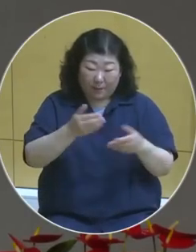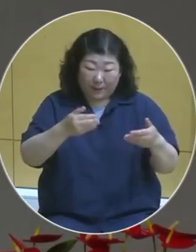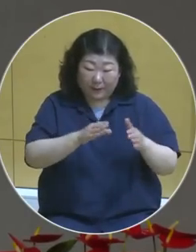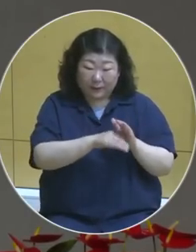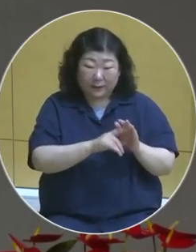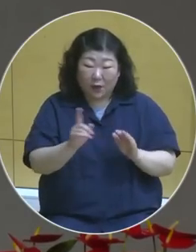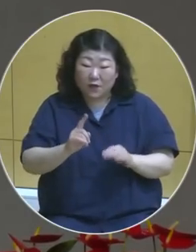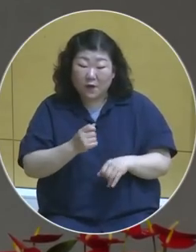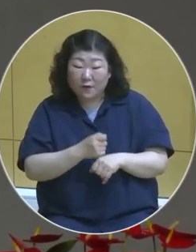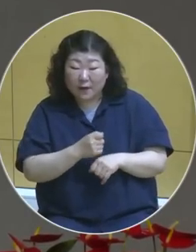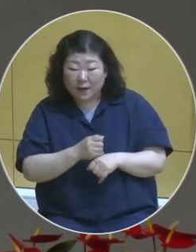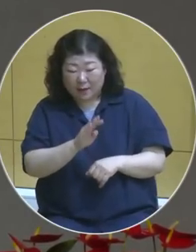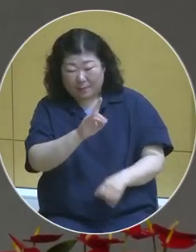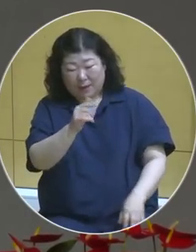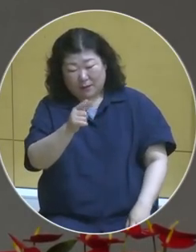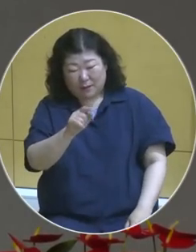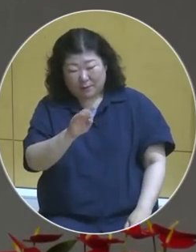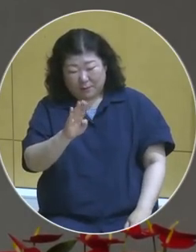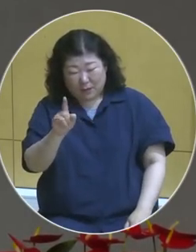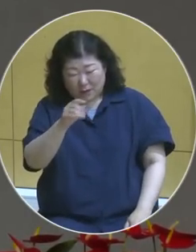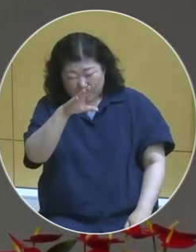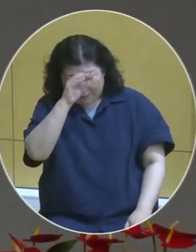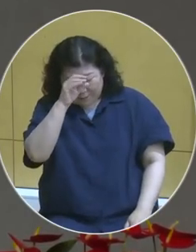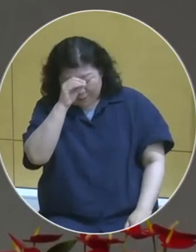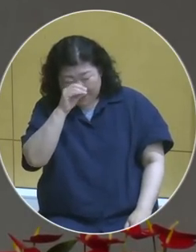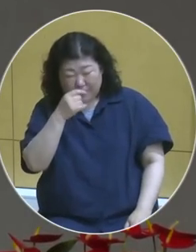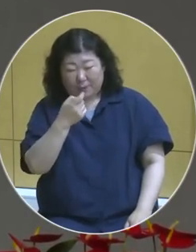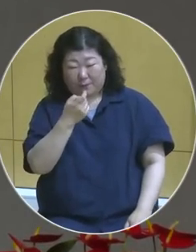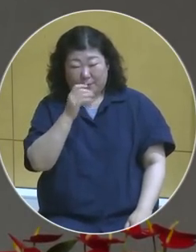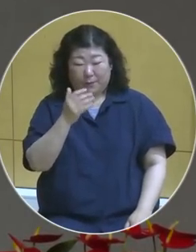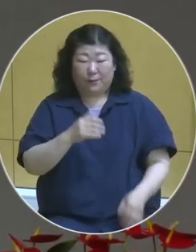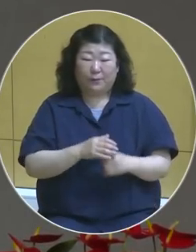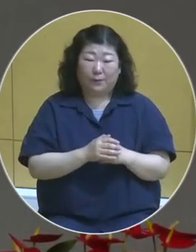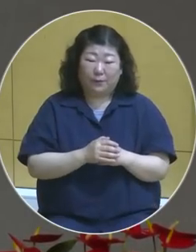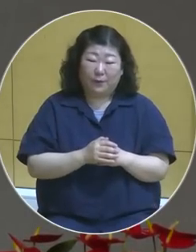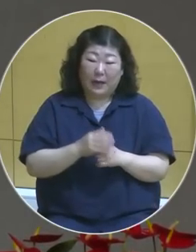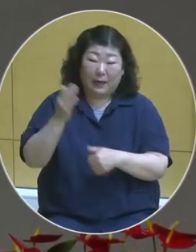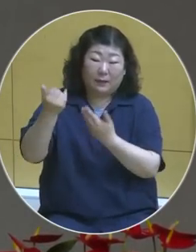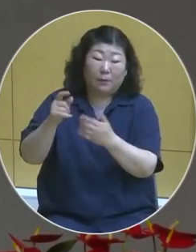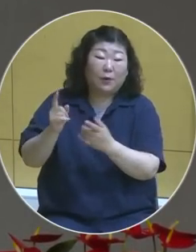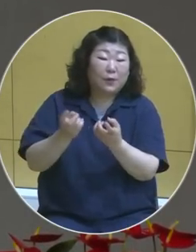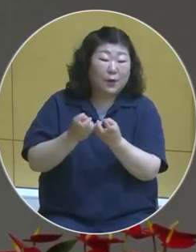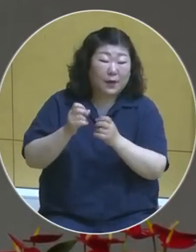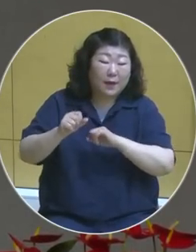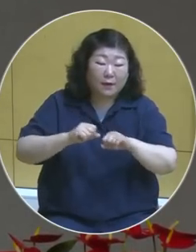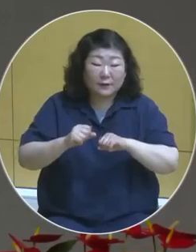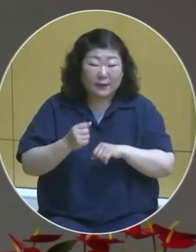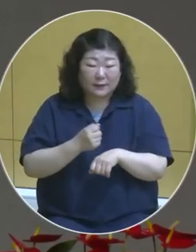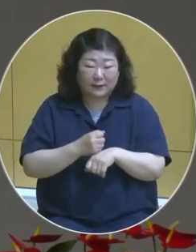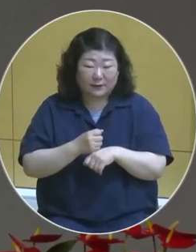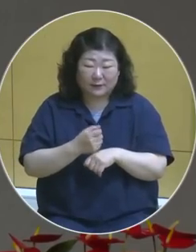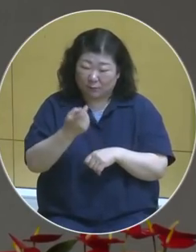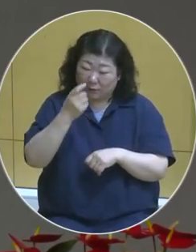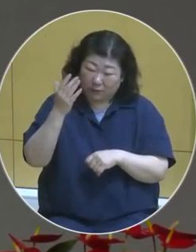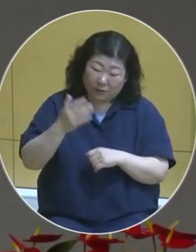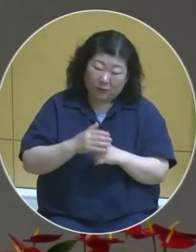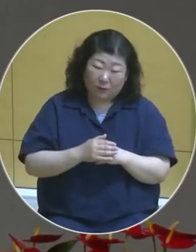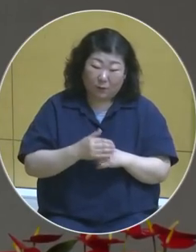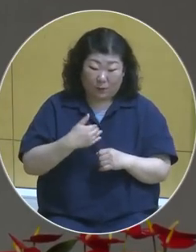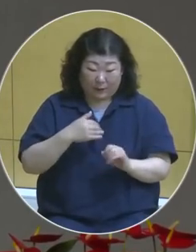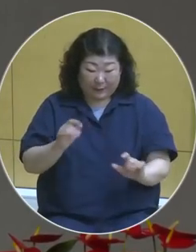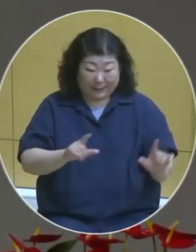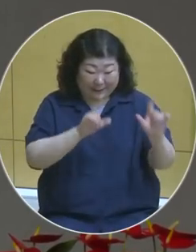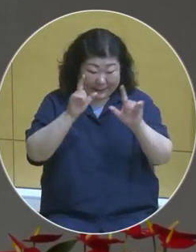통해서 우리에게 배우게 만듭니다. 그 바나바를 통해서 어떻게 역사하시는가, 역사하신 그 주님을 알게 만듭니다. 그리고 내 생애를